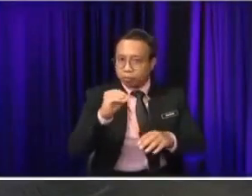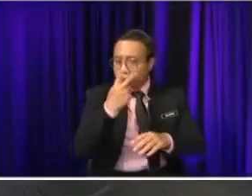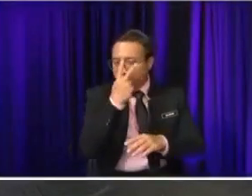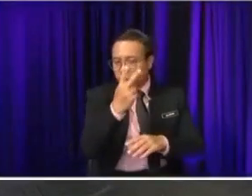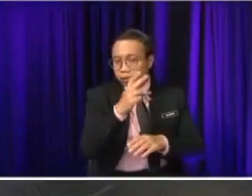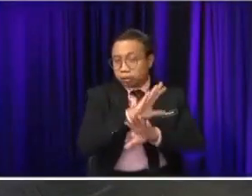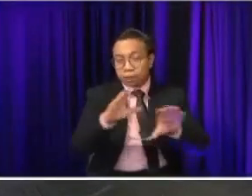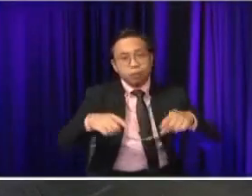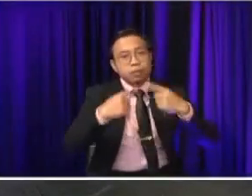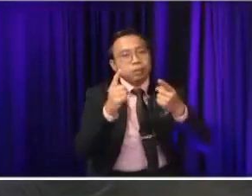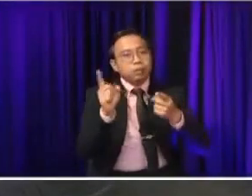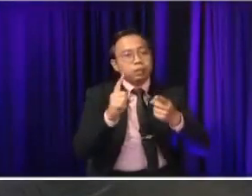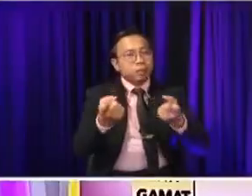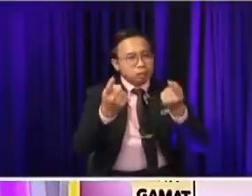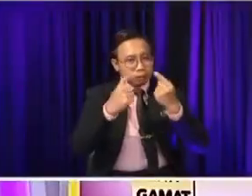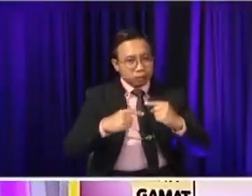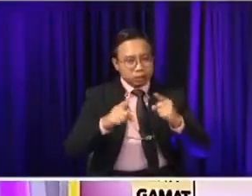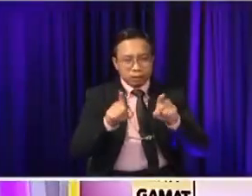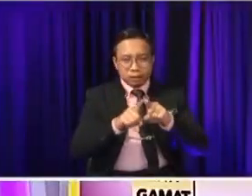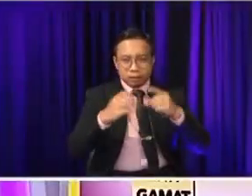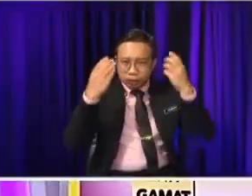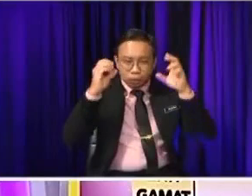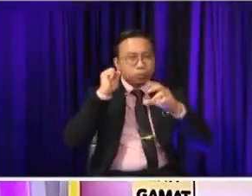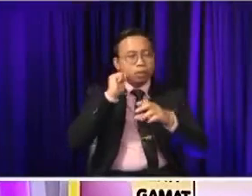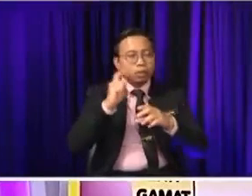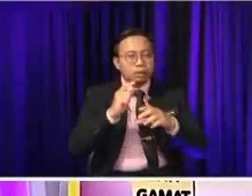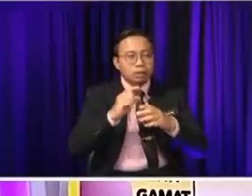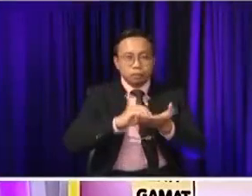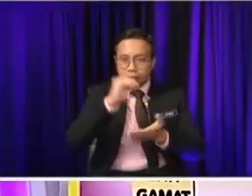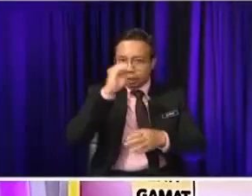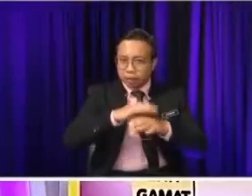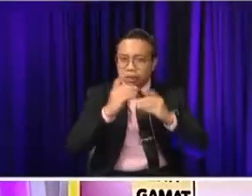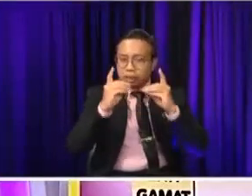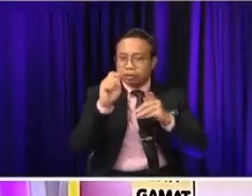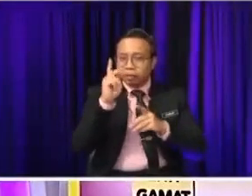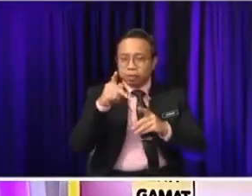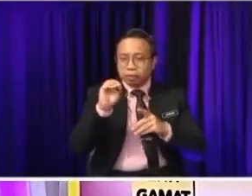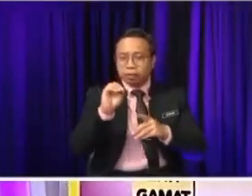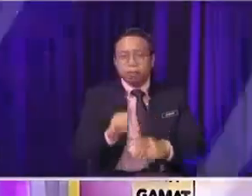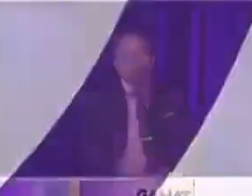jangan kemana-mana kembali lagi bersama cego Aji di slot Menengah Atas